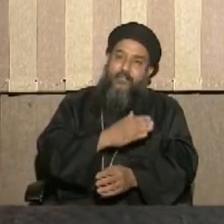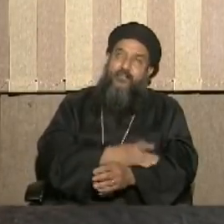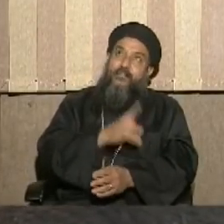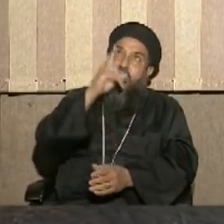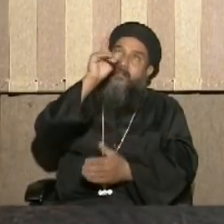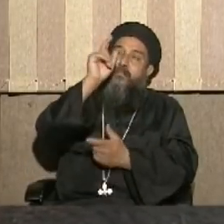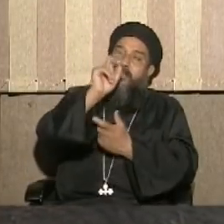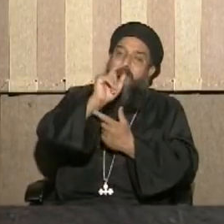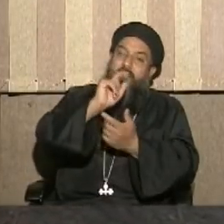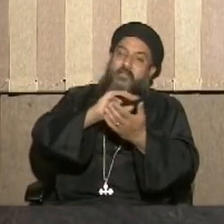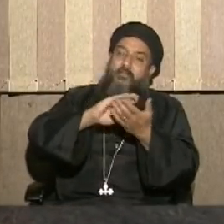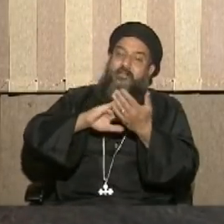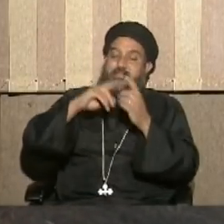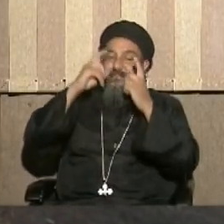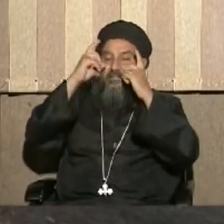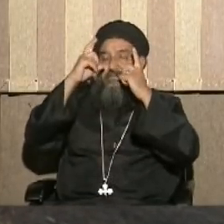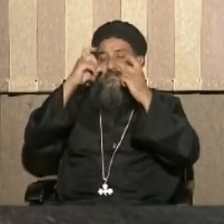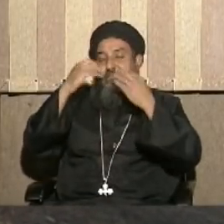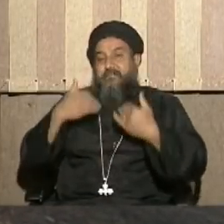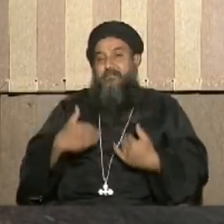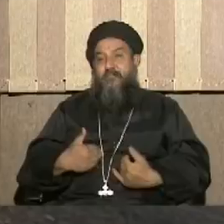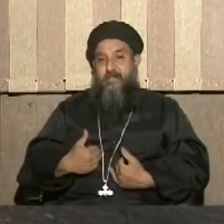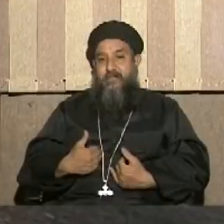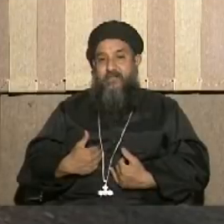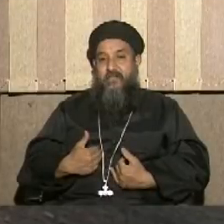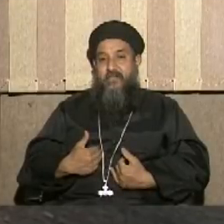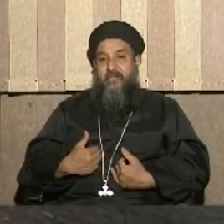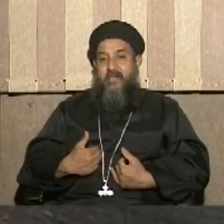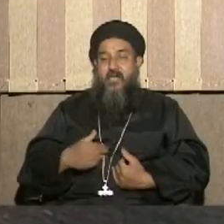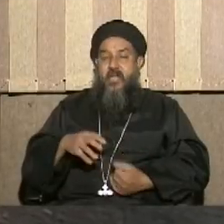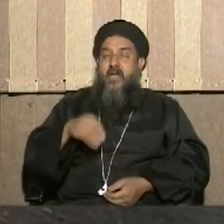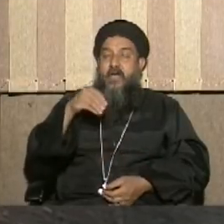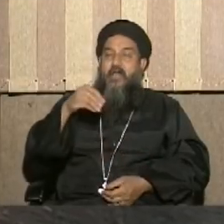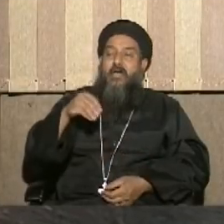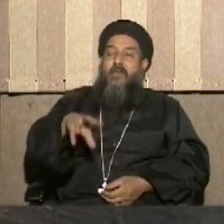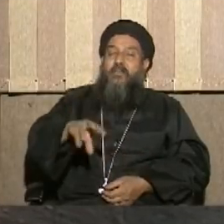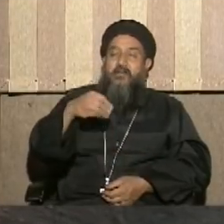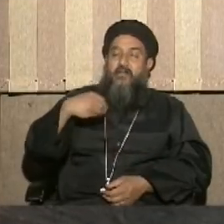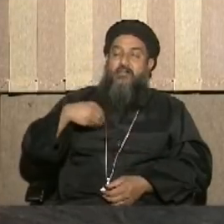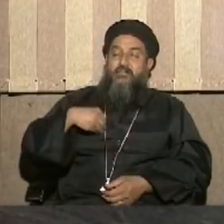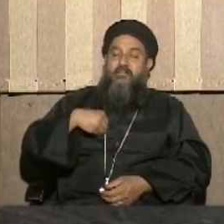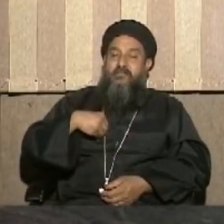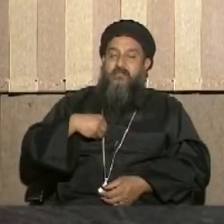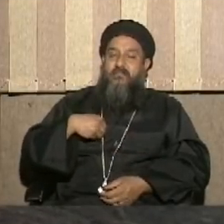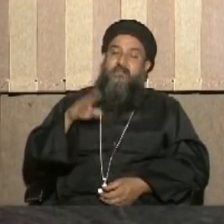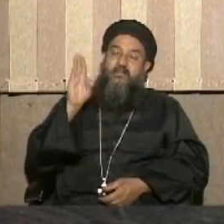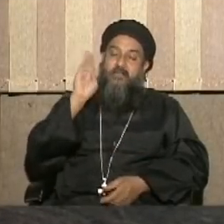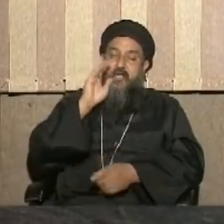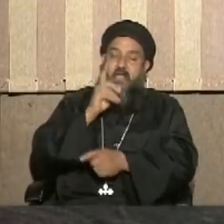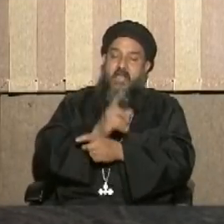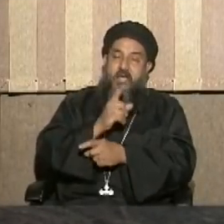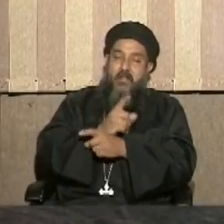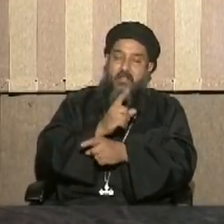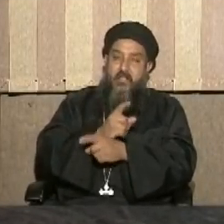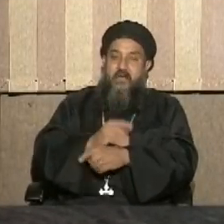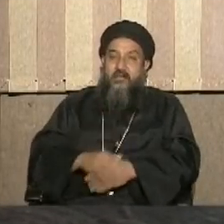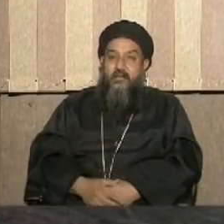يا رب يسوع المسيح ارحمني أنا الخاطئ. يا رب يسوع المسيح ارحمني أنا الخاطئ. يا رب يسوع المسيح ارشدني أنا الخاطئ. يا رب